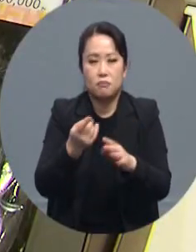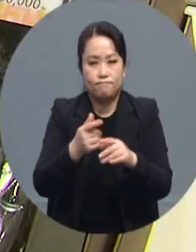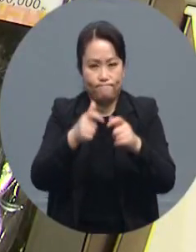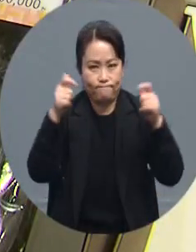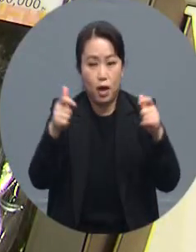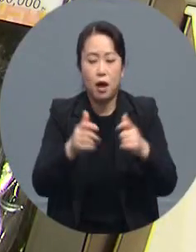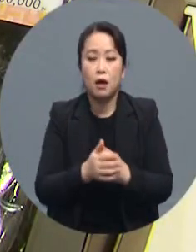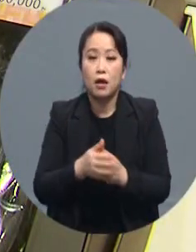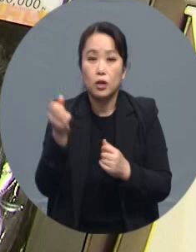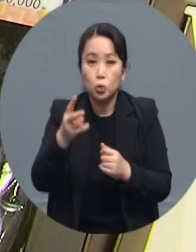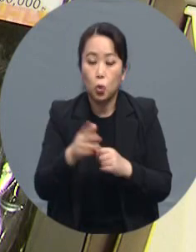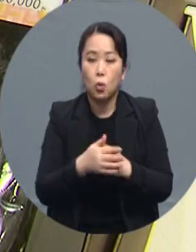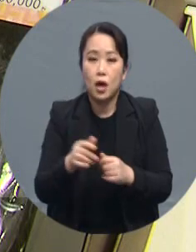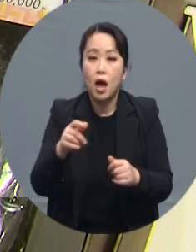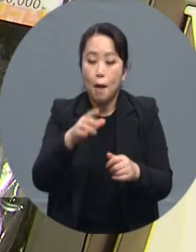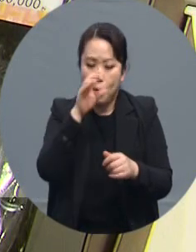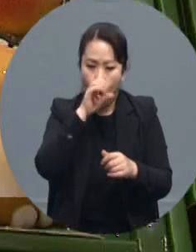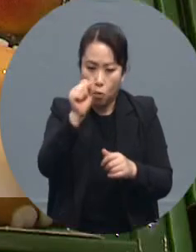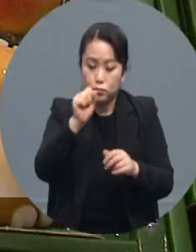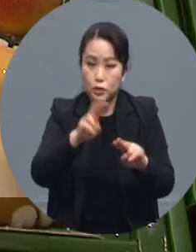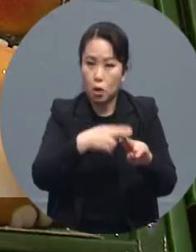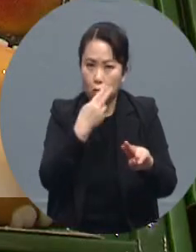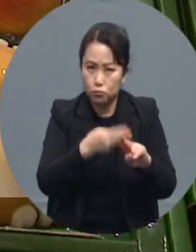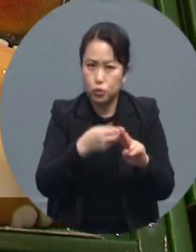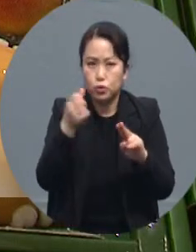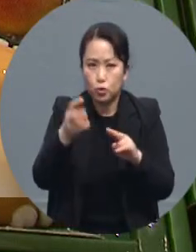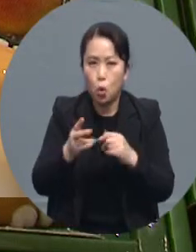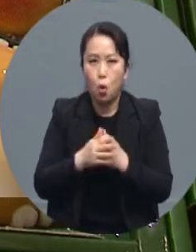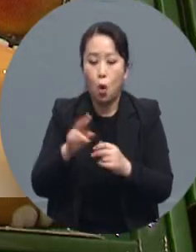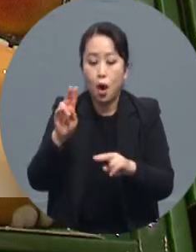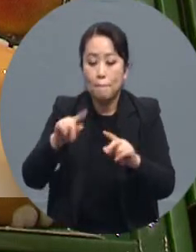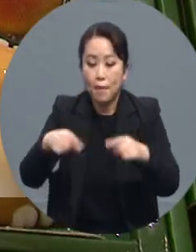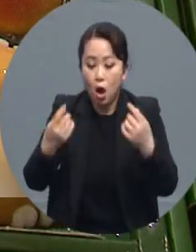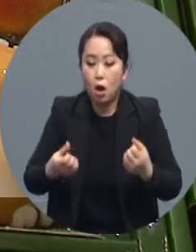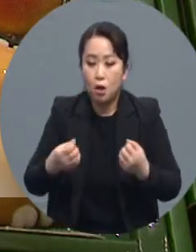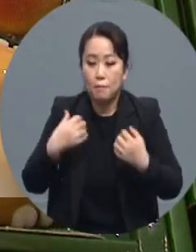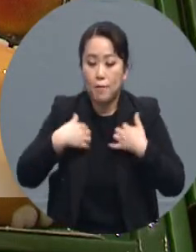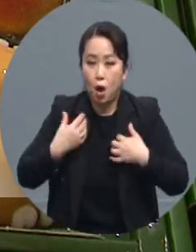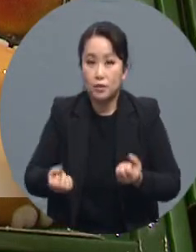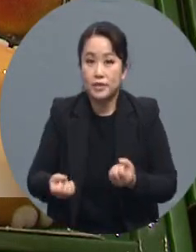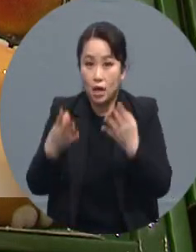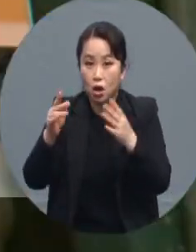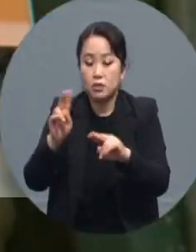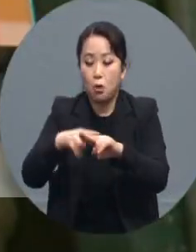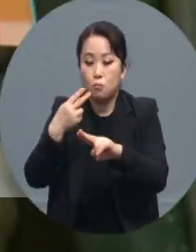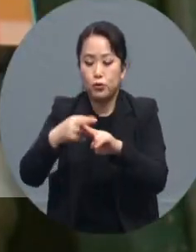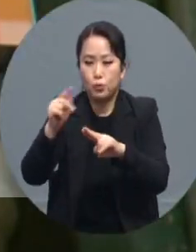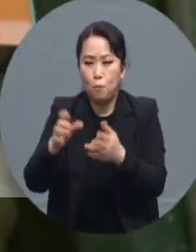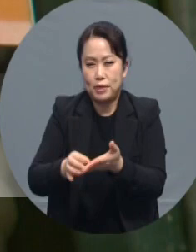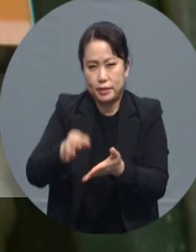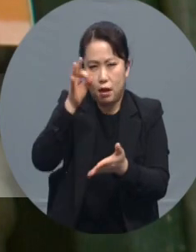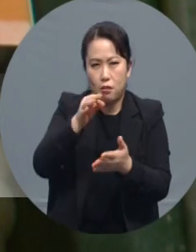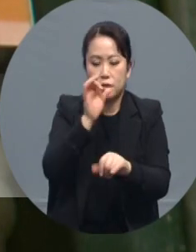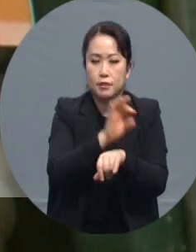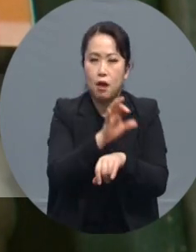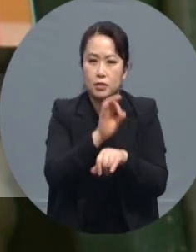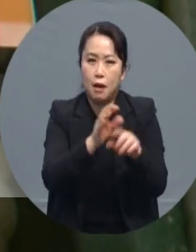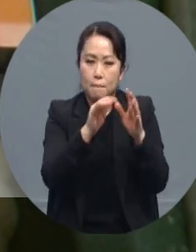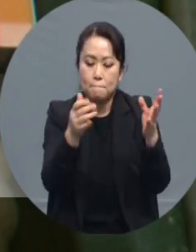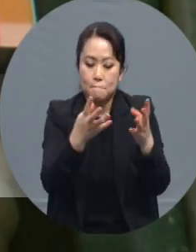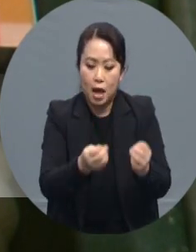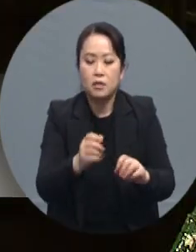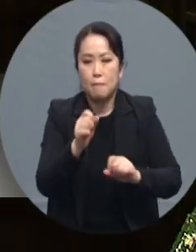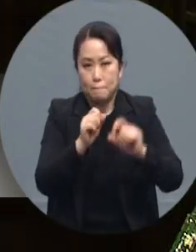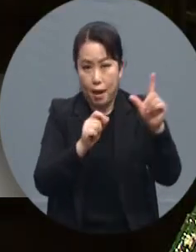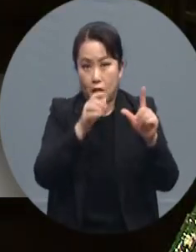특히 명품 선호 현상과 보복 소비 욕구로 명절 선물도 초고가 상품을 찾는 소비자가 증가한 반면